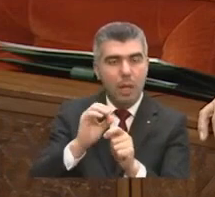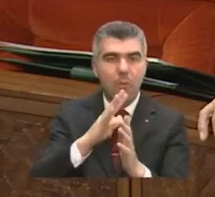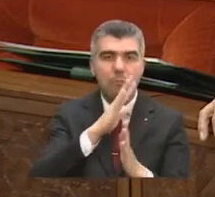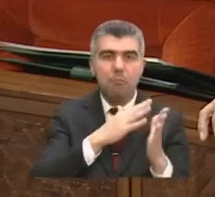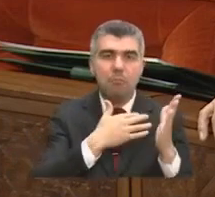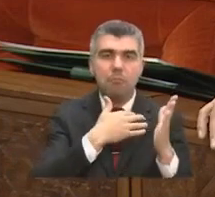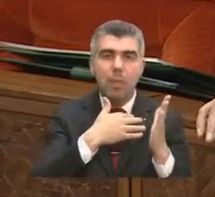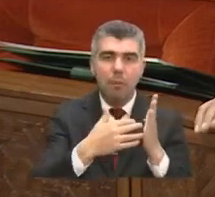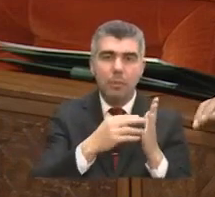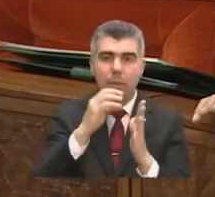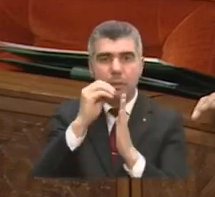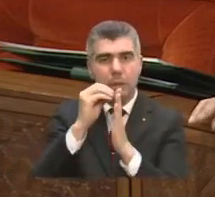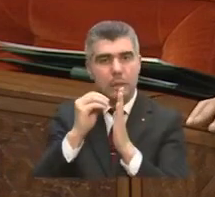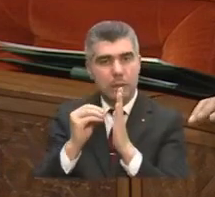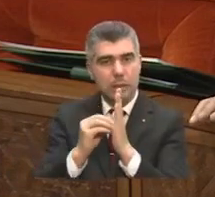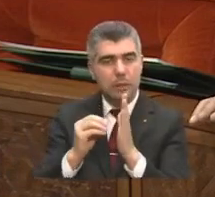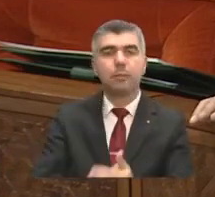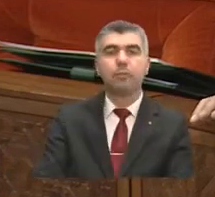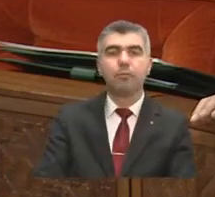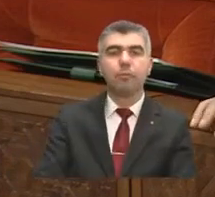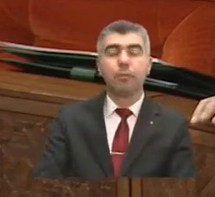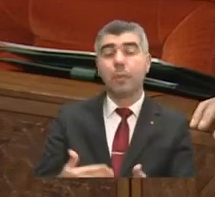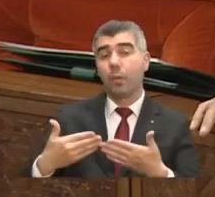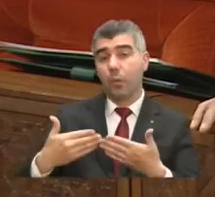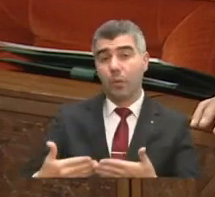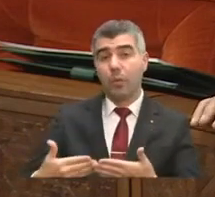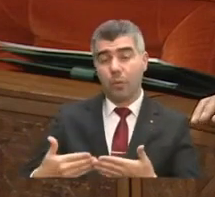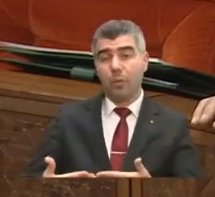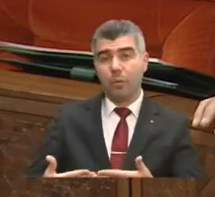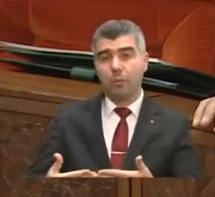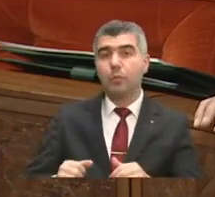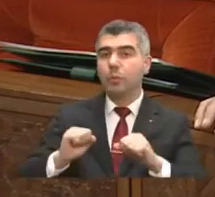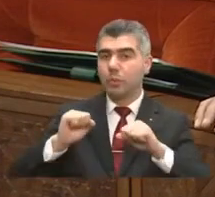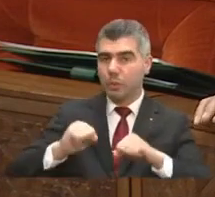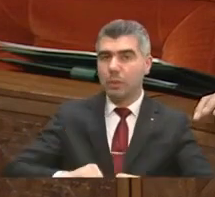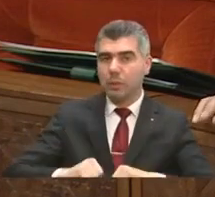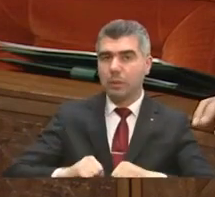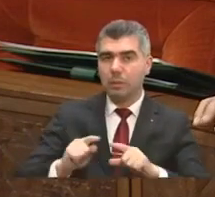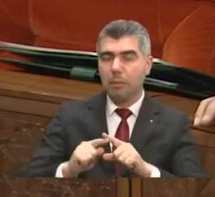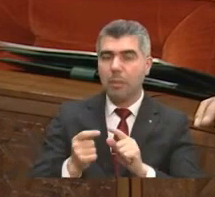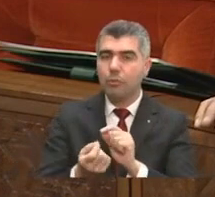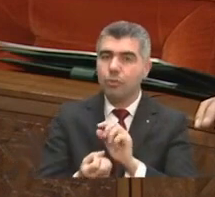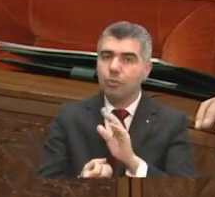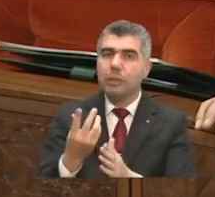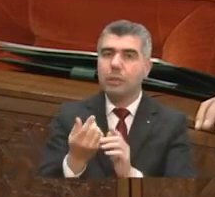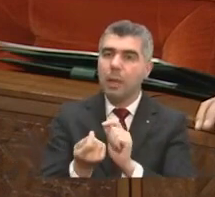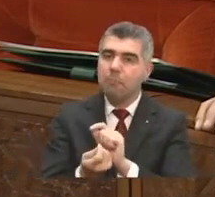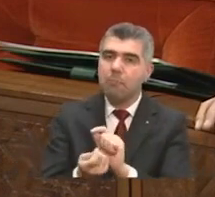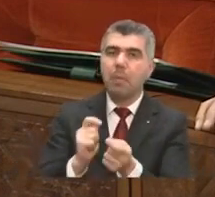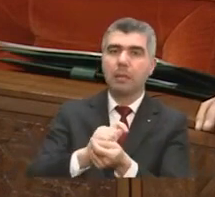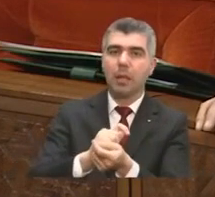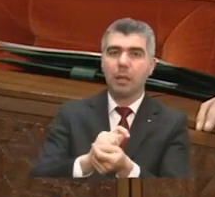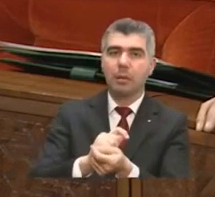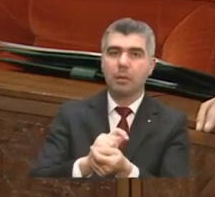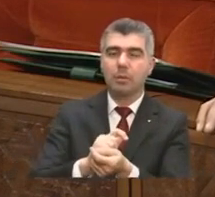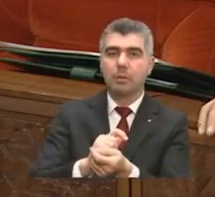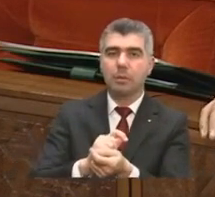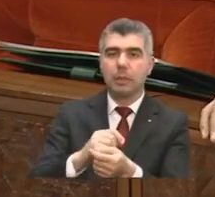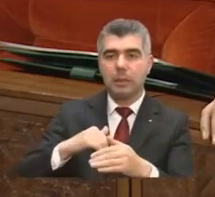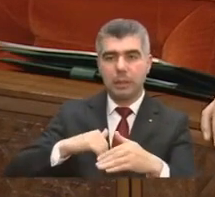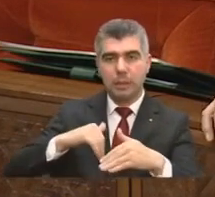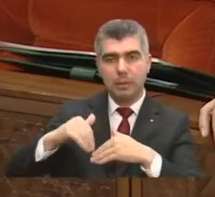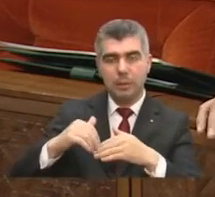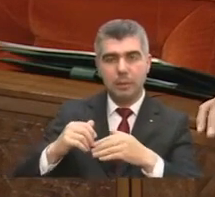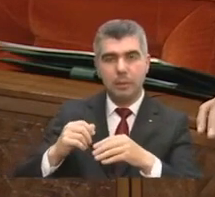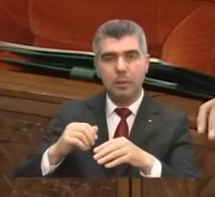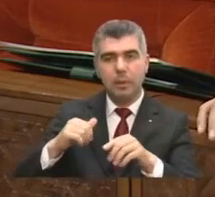المخططات بالنسبة لكل إقليم. واليوم عندنا قناعة بأن تطوير النقل في العالم القروي تبقى